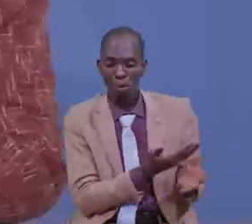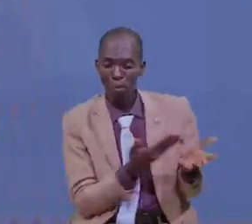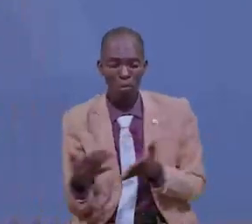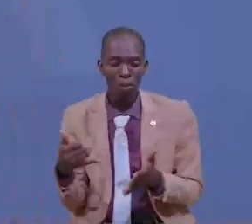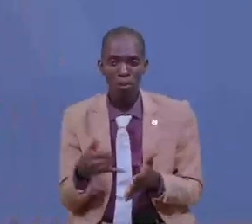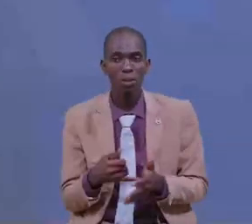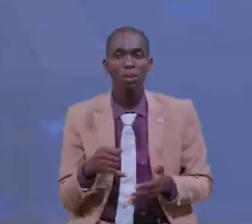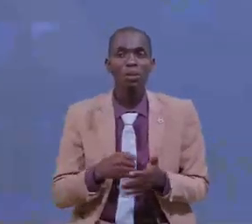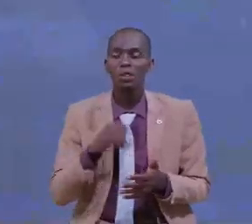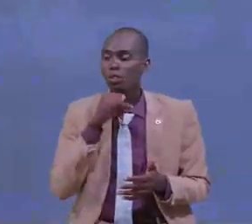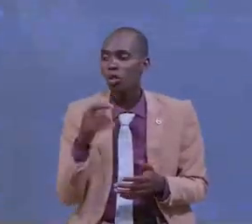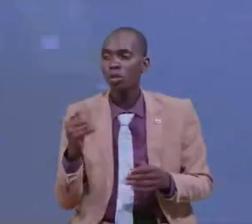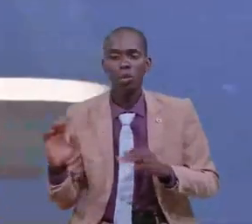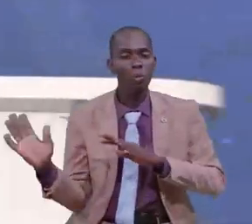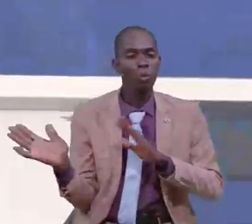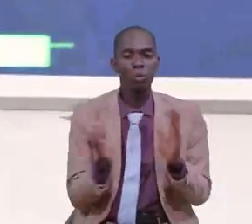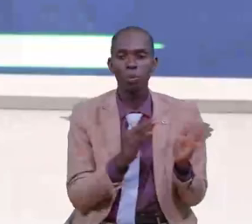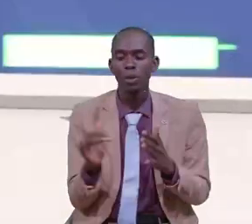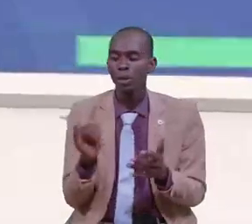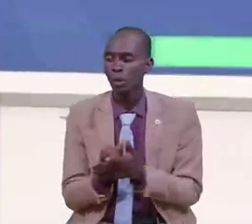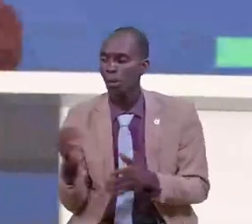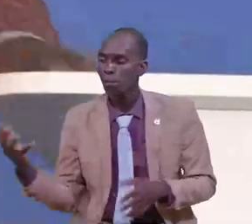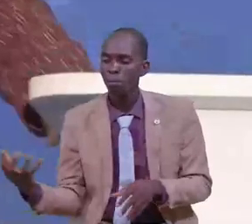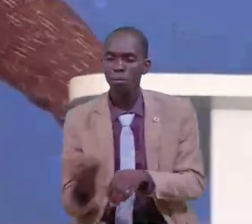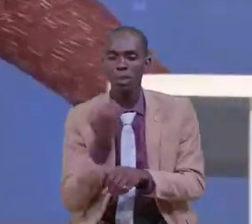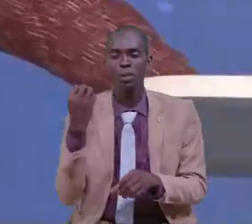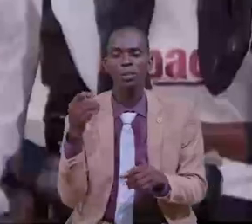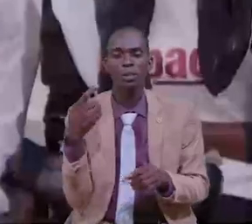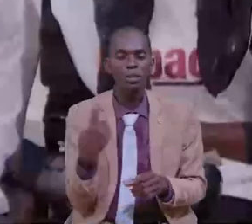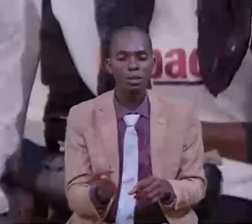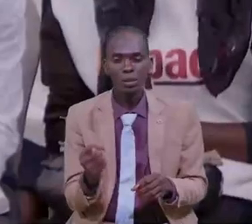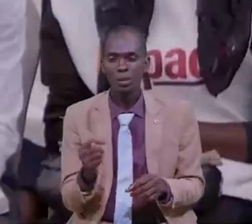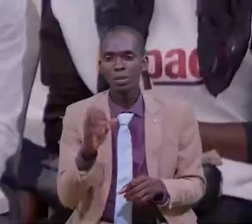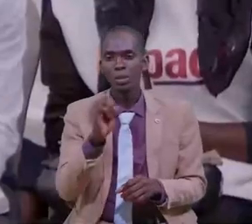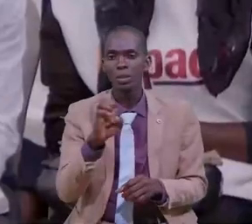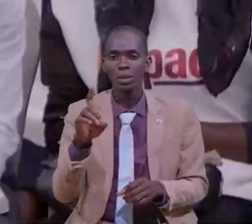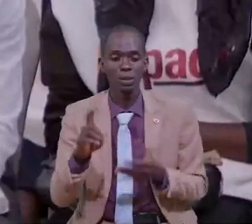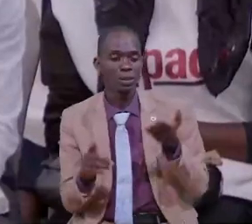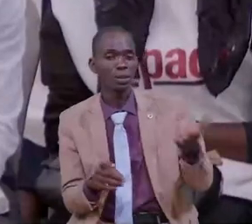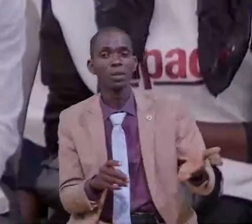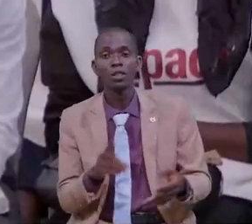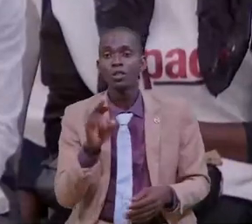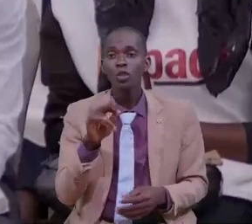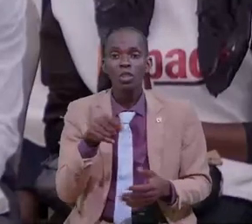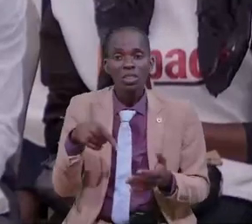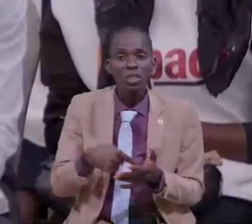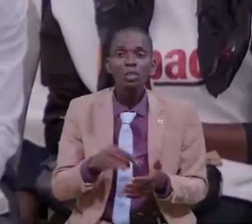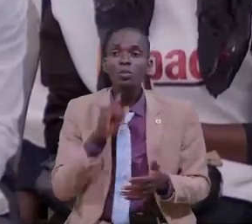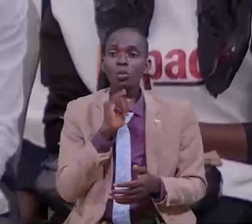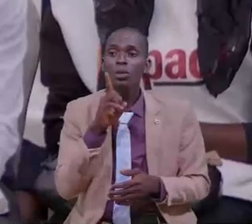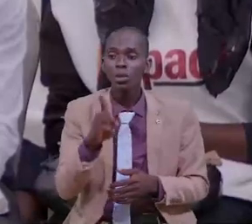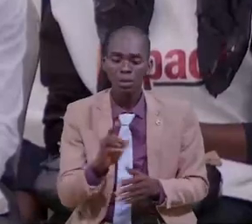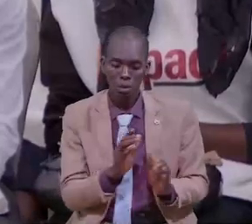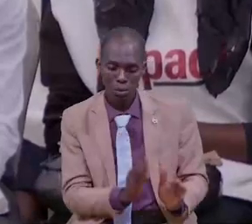le vent qu'on a étudié en biologie qui a pris la semence et qui veut la planter là-bas. Non, ça c'est délibérément